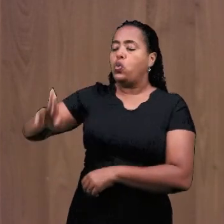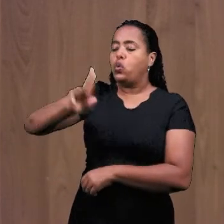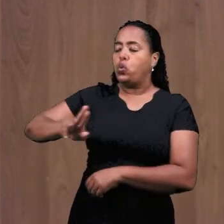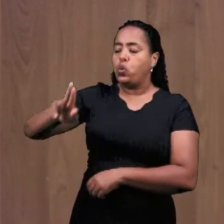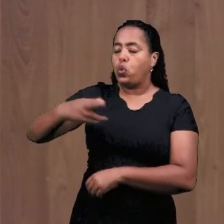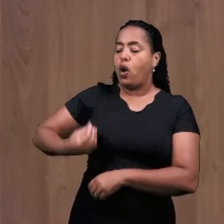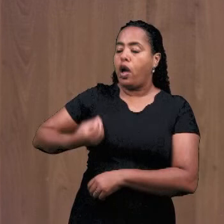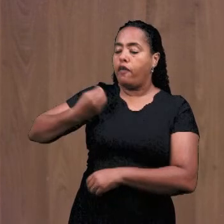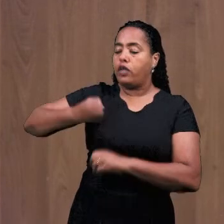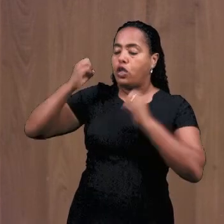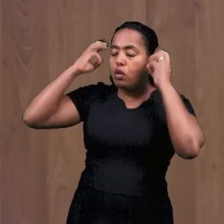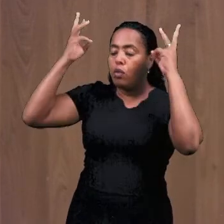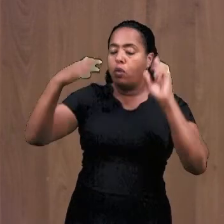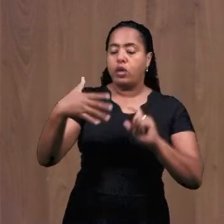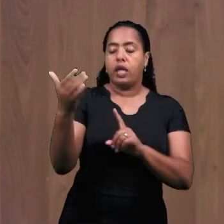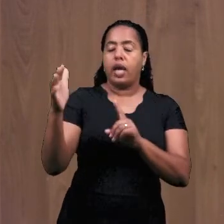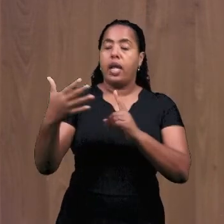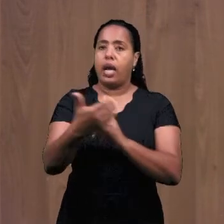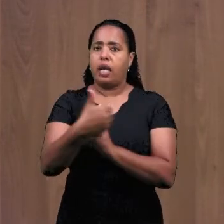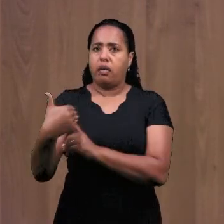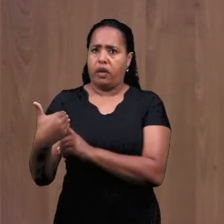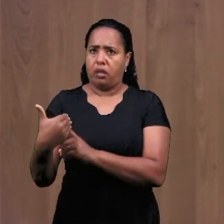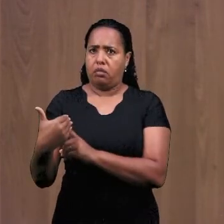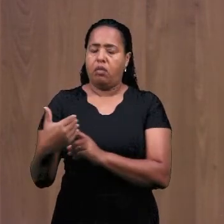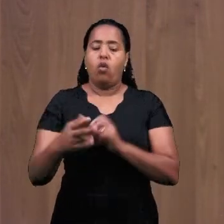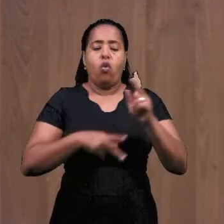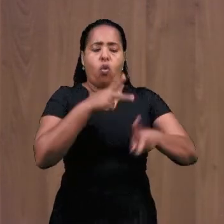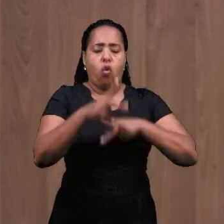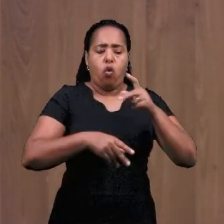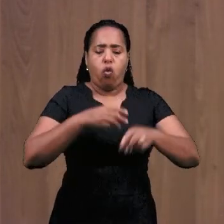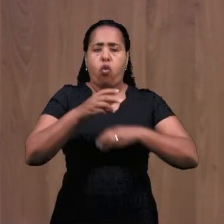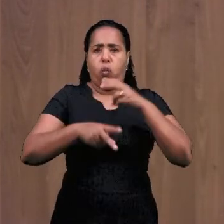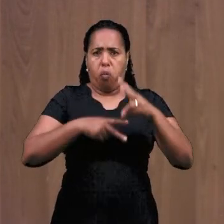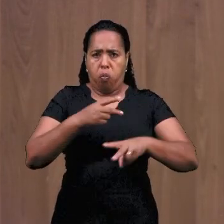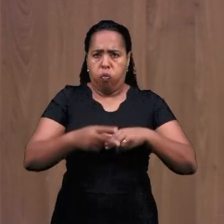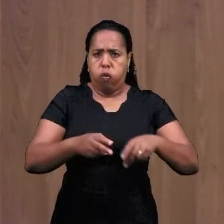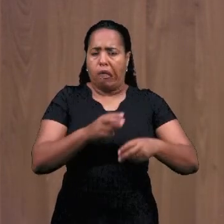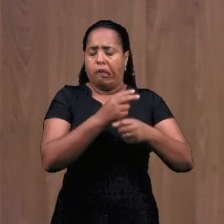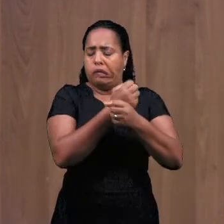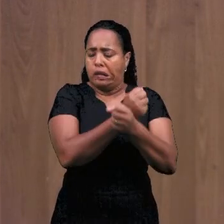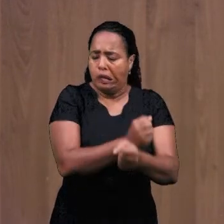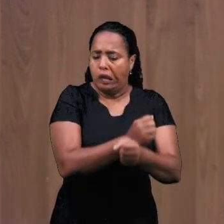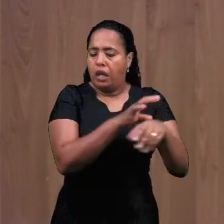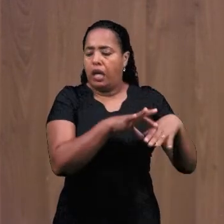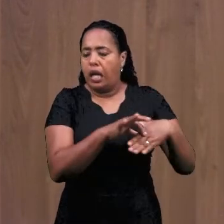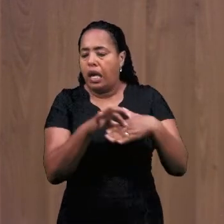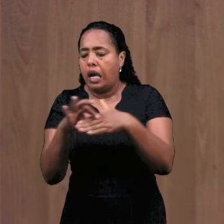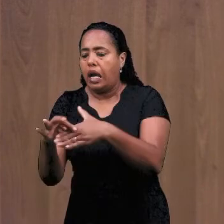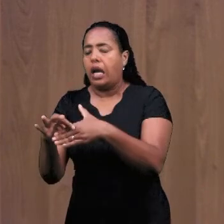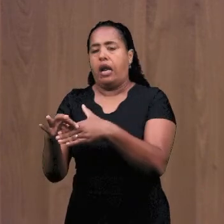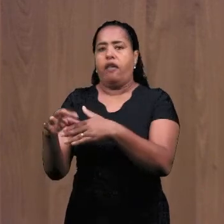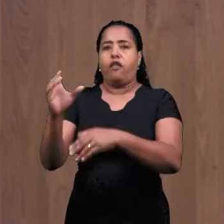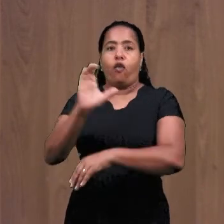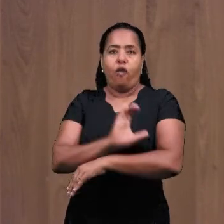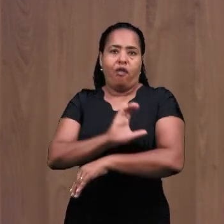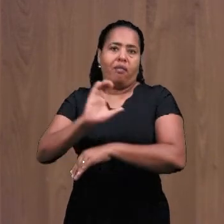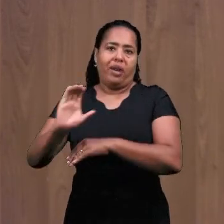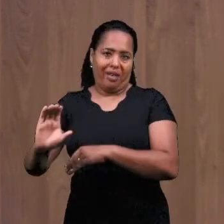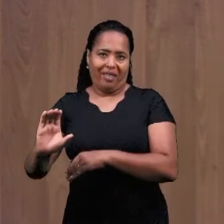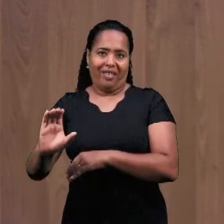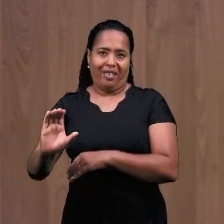grande délivrance pour enlever le peuple de l'esclavage et en les amenant vers la terre promise. Ça, c'est l'histoire de